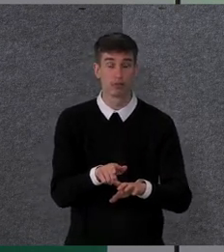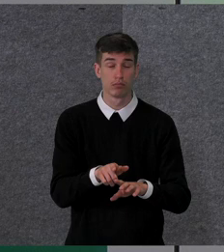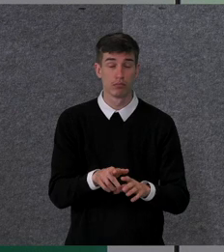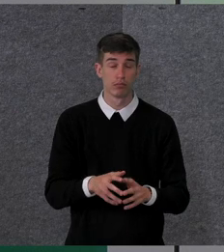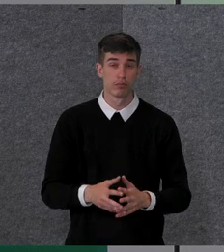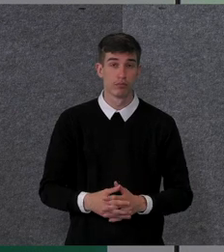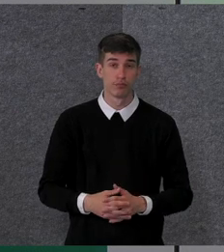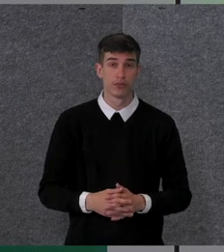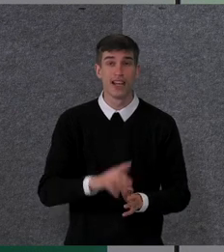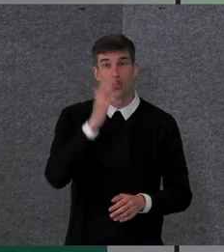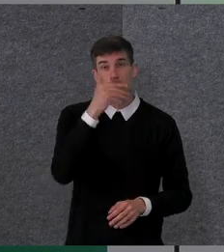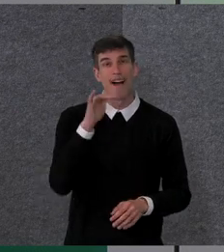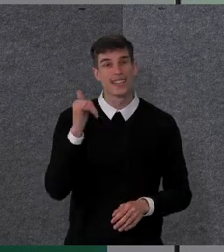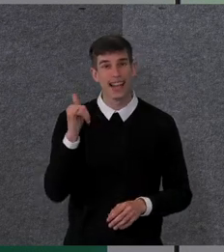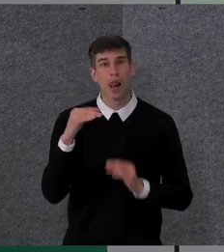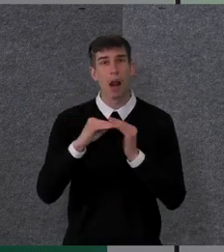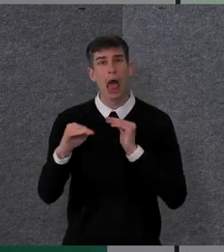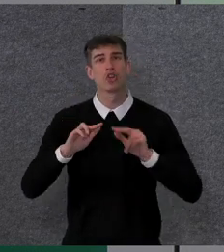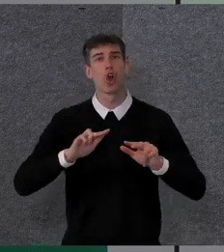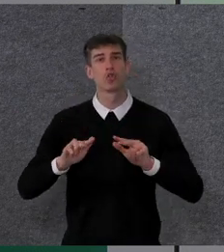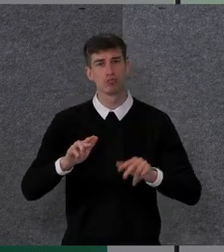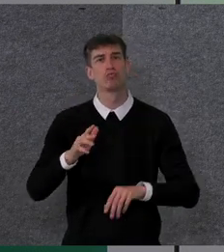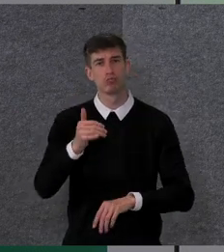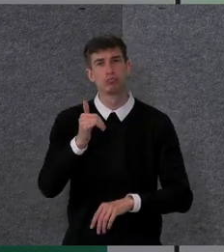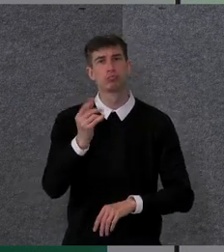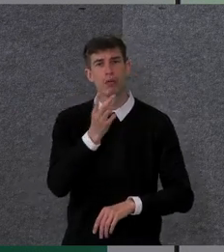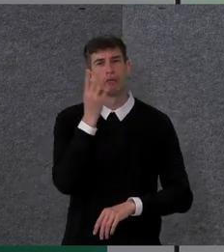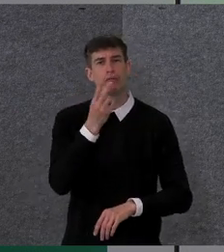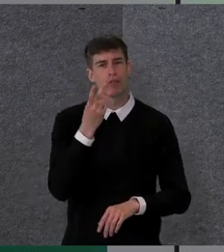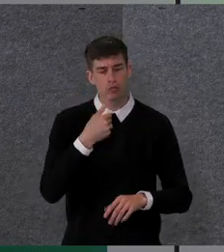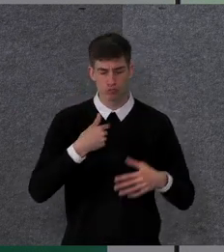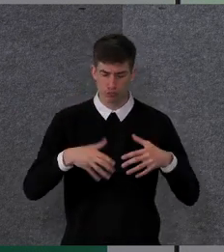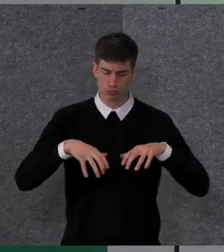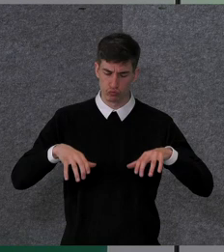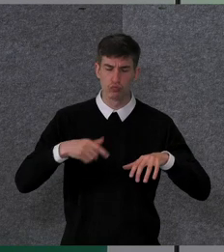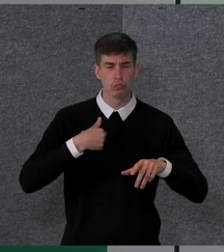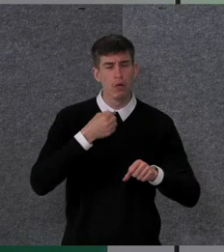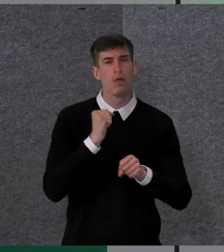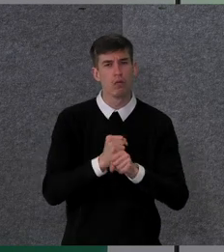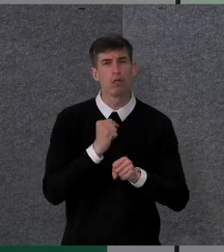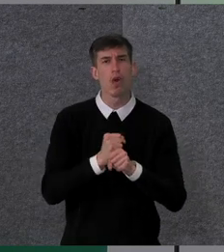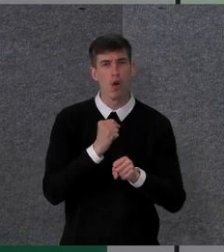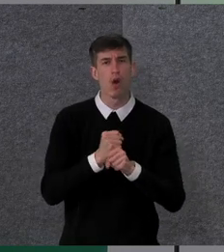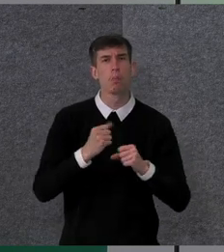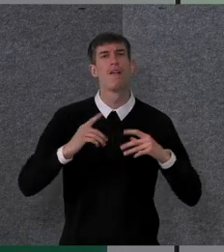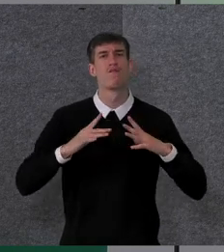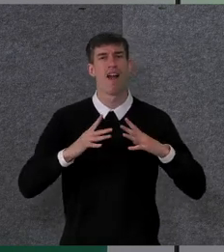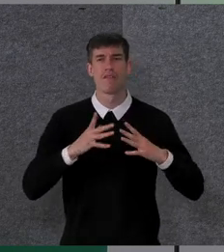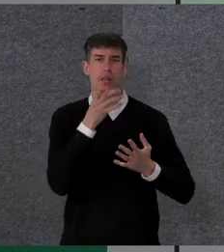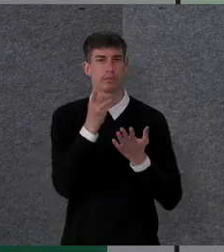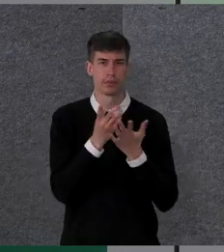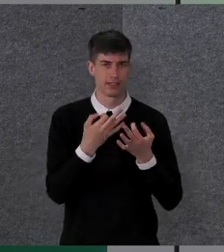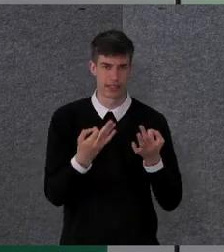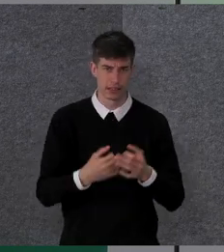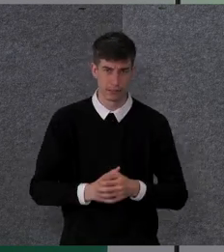dass die schwarz-gelbe Landesregierung so getan hat, als hätte sie Abstände eingeführt. Die waren aber mehr oder weniger freiwillig. Ich finde, wir